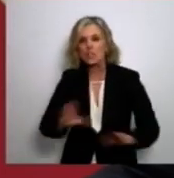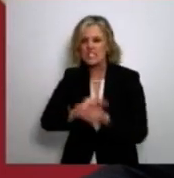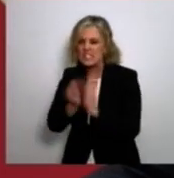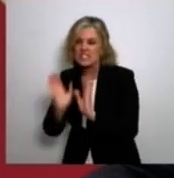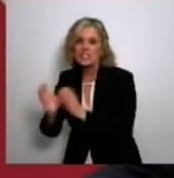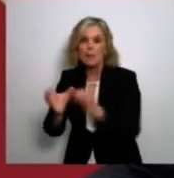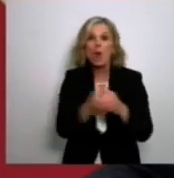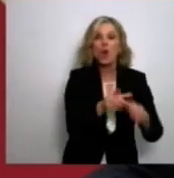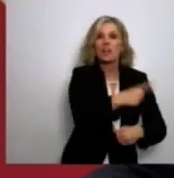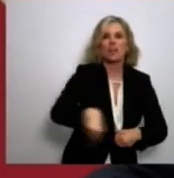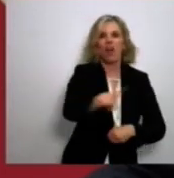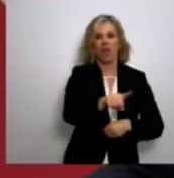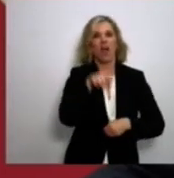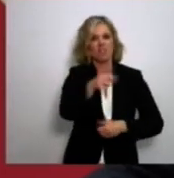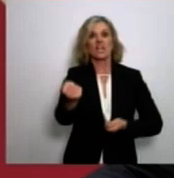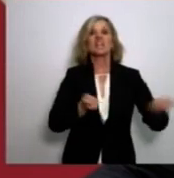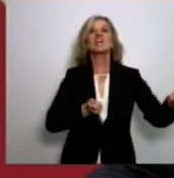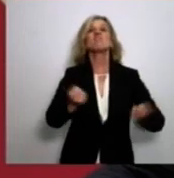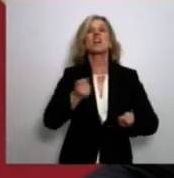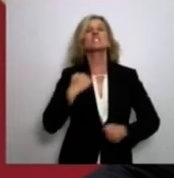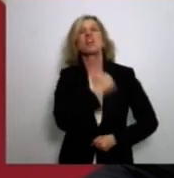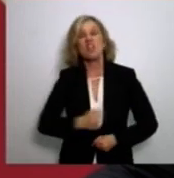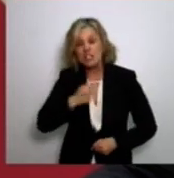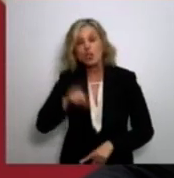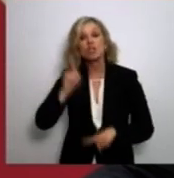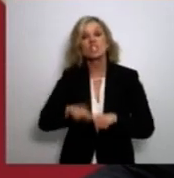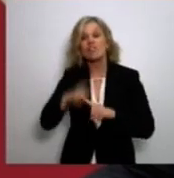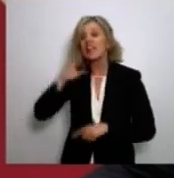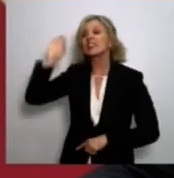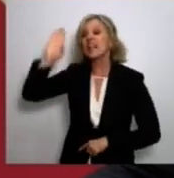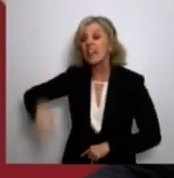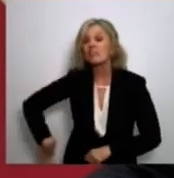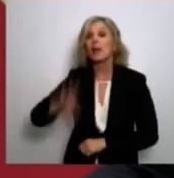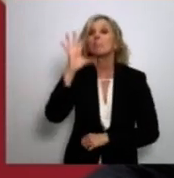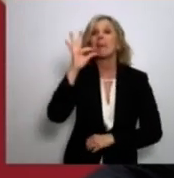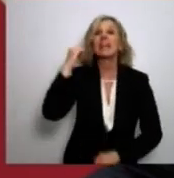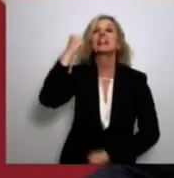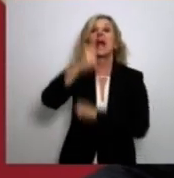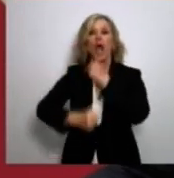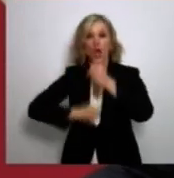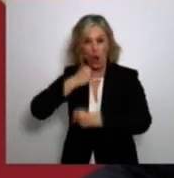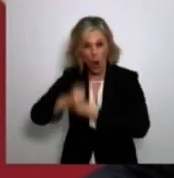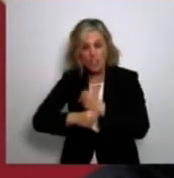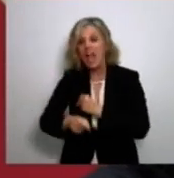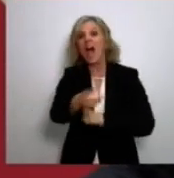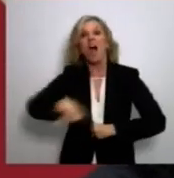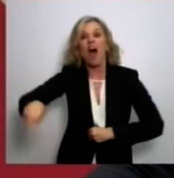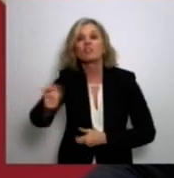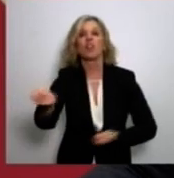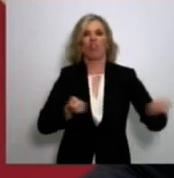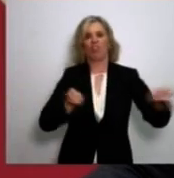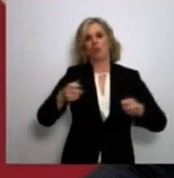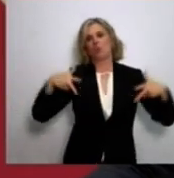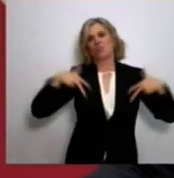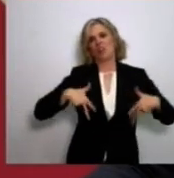είναι αυτές, οι οποίες κυβερνάνε την χώρα τα τελευταία 50 τουλάχιστον χρόνια. Αν και ο κύριος Χατζάρας πιστεύει, και